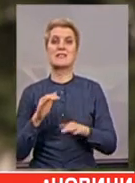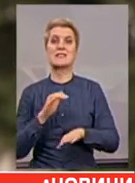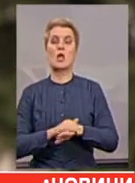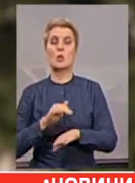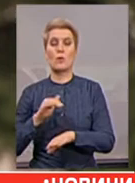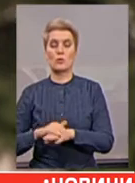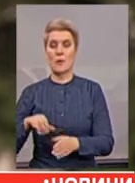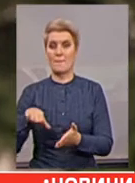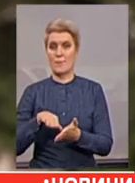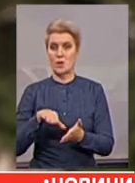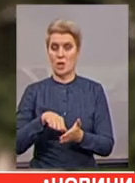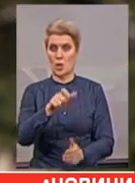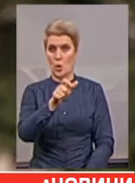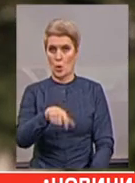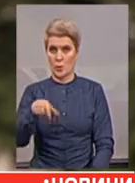причетні особи, які